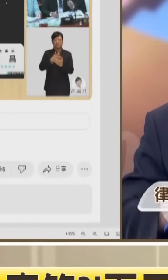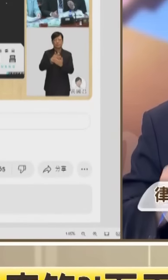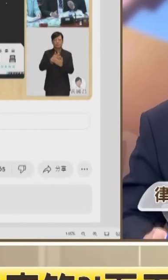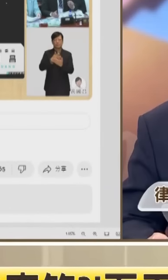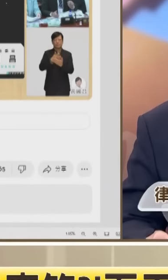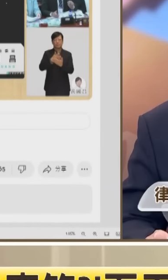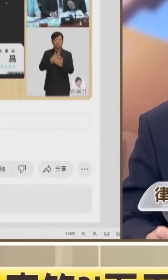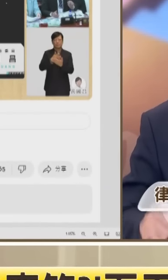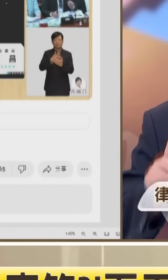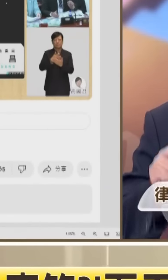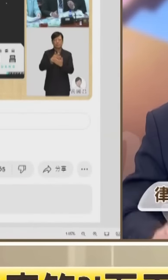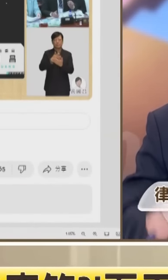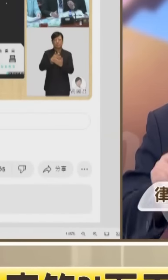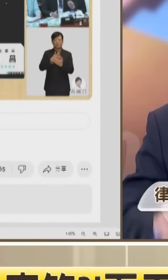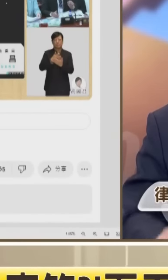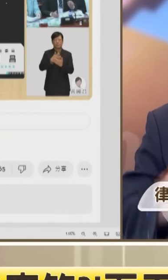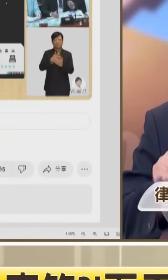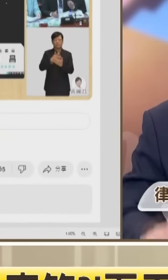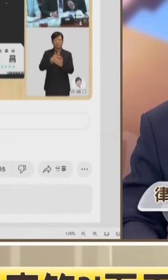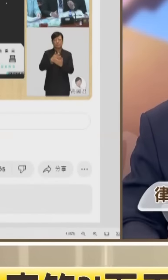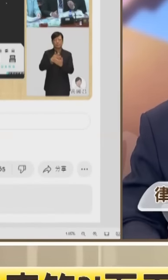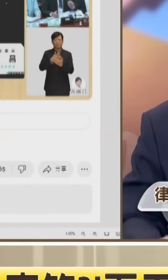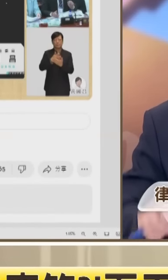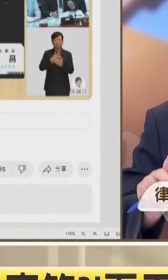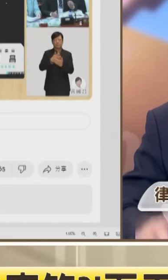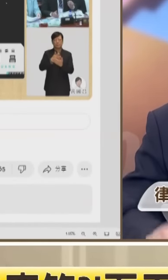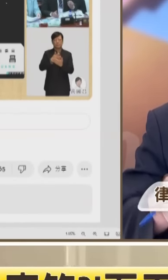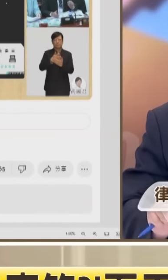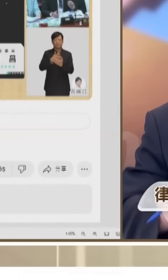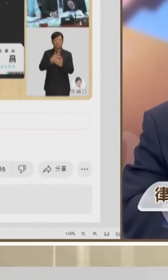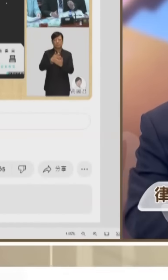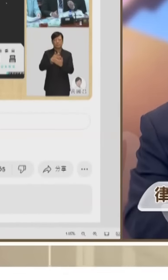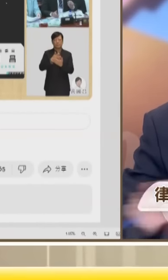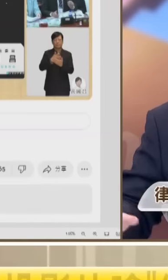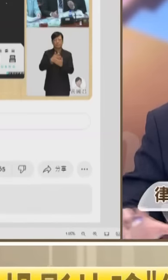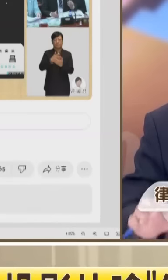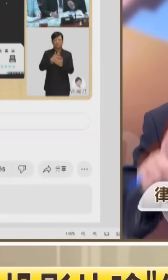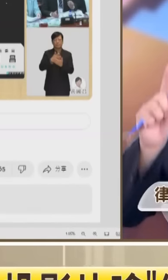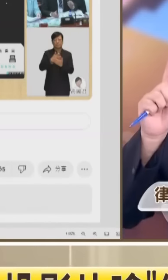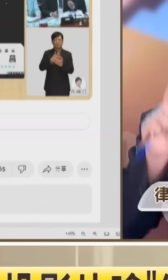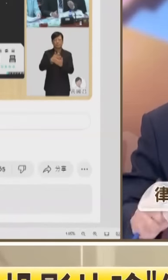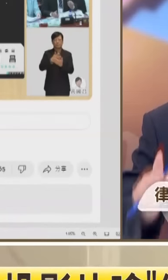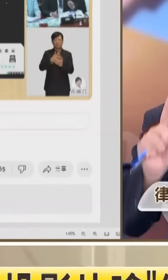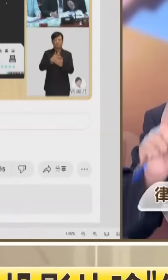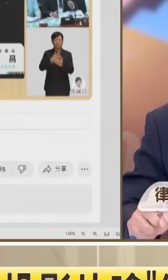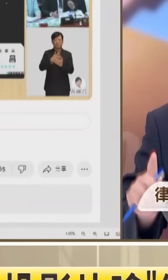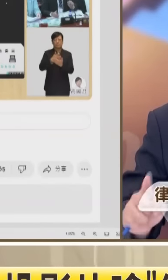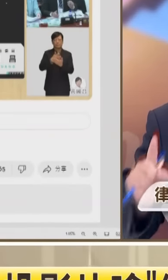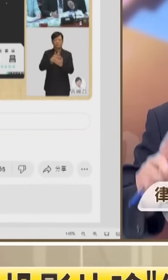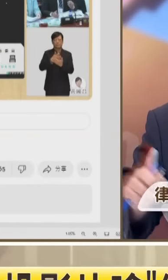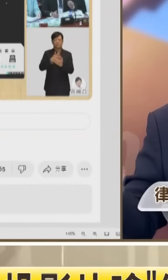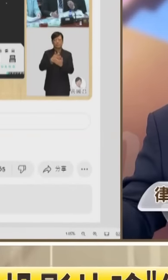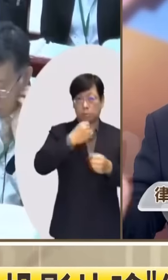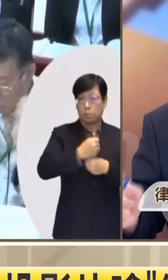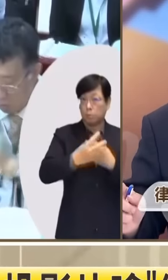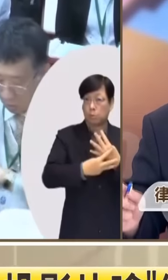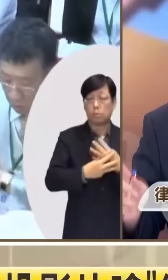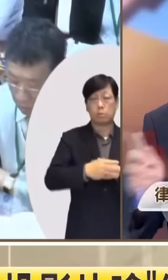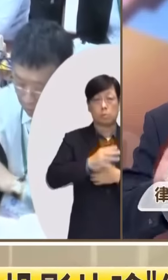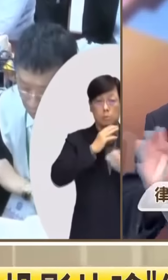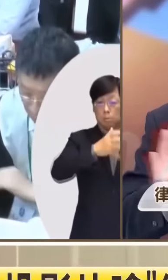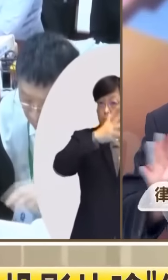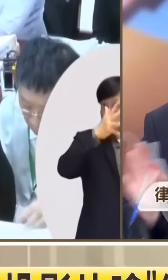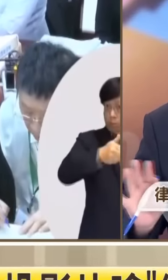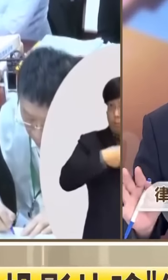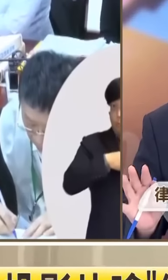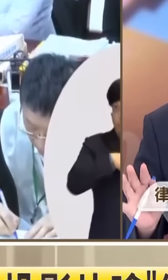喷政治口水，他的准备不是去做宪法辩论，所以你看他的整个过程。一开宗明义就跟你说绿能你不能，代表什么？他